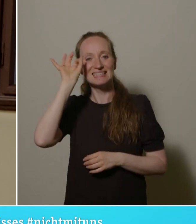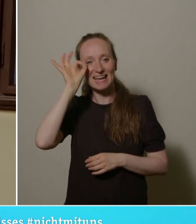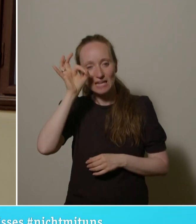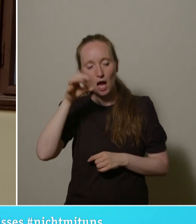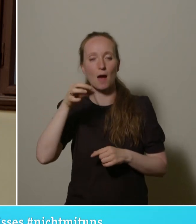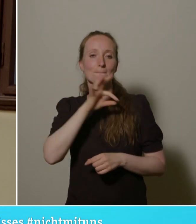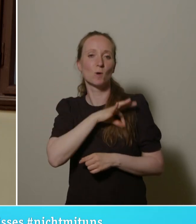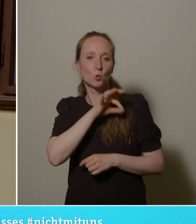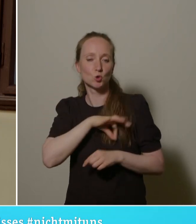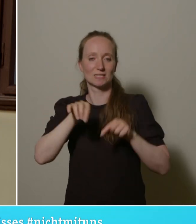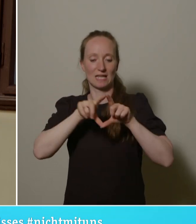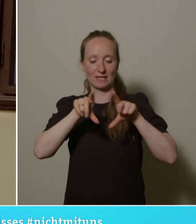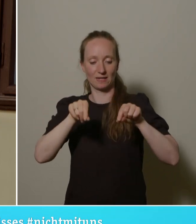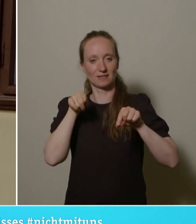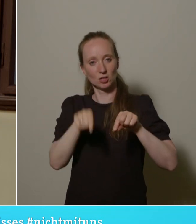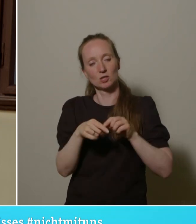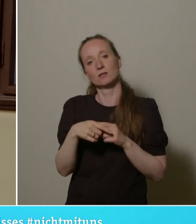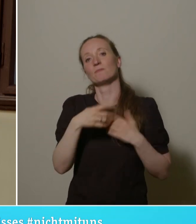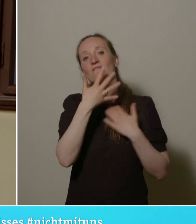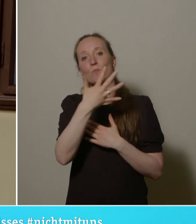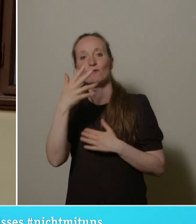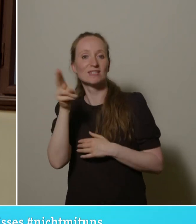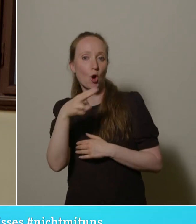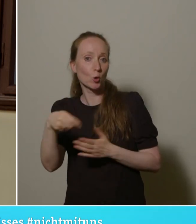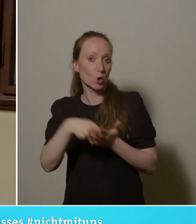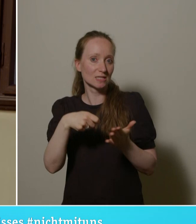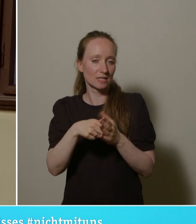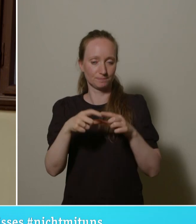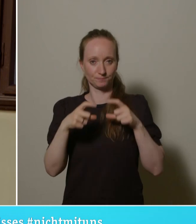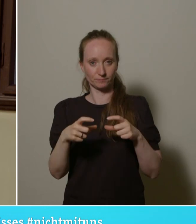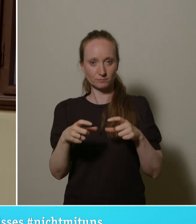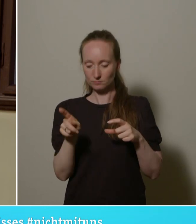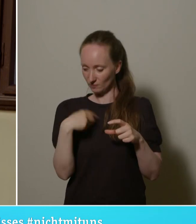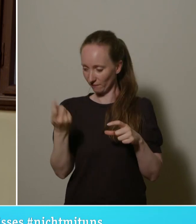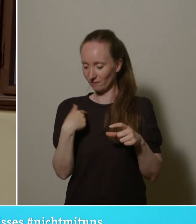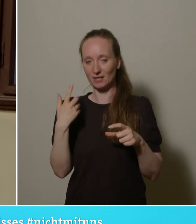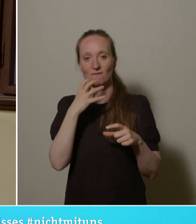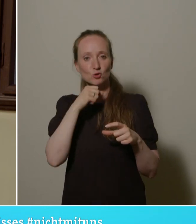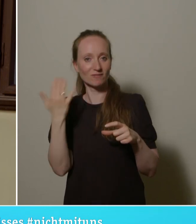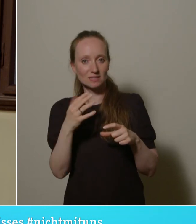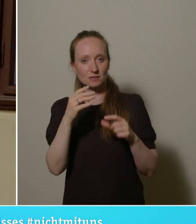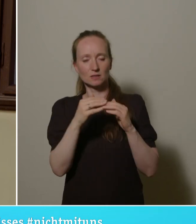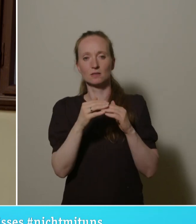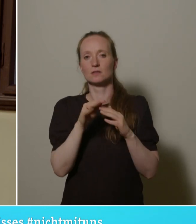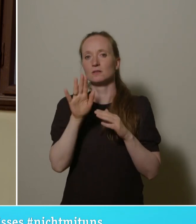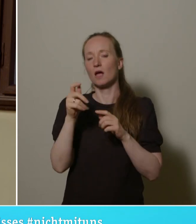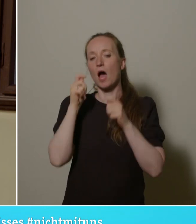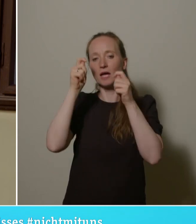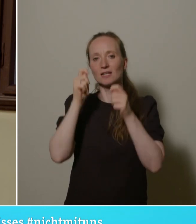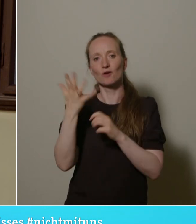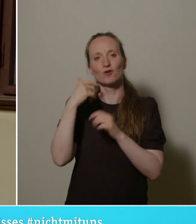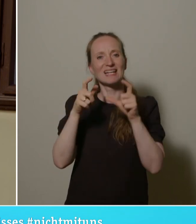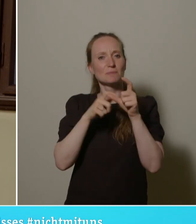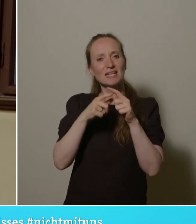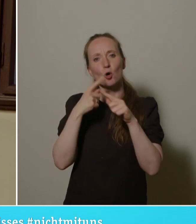Euro. Und was wir sagen ist, Leute, wenn jetzt die Reduktion, vollkommen okay, der Antrag von Grüne